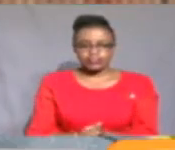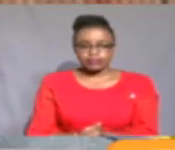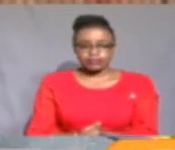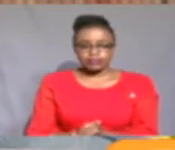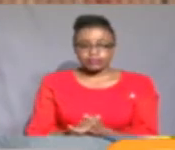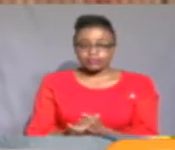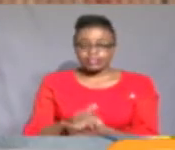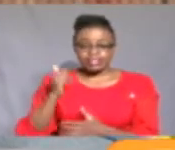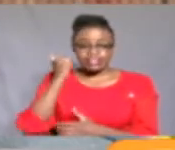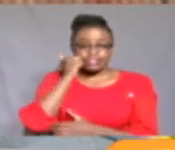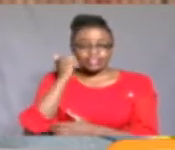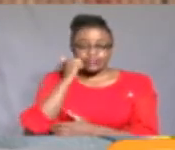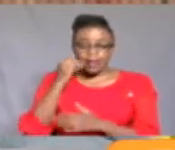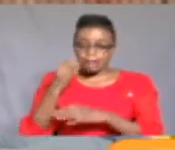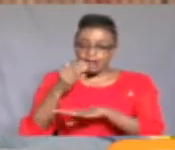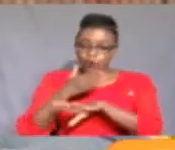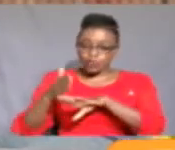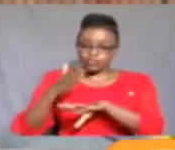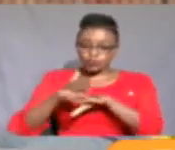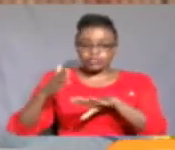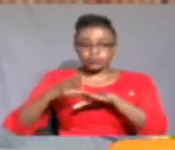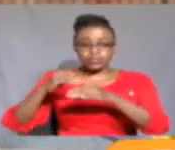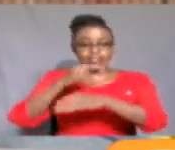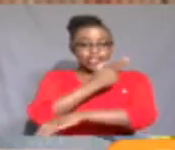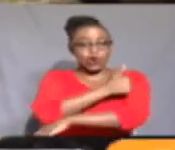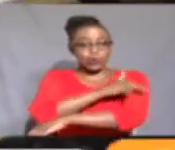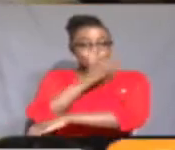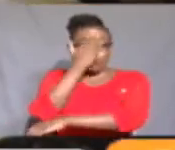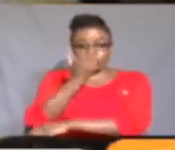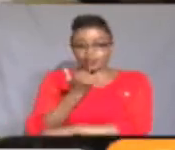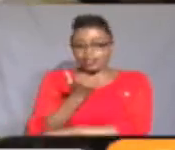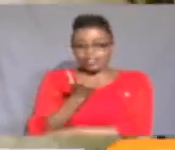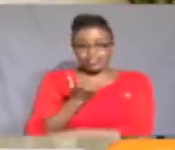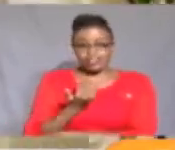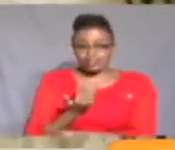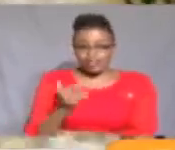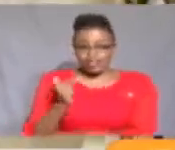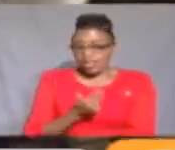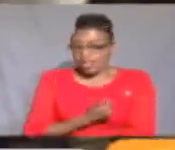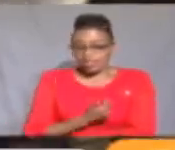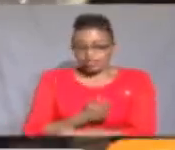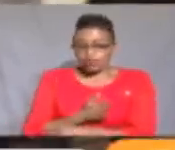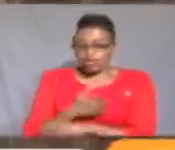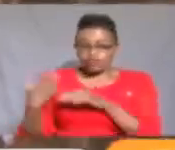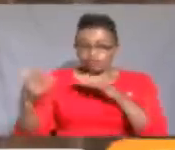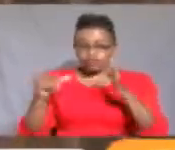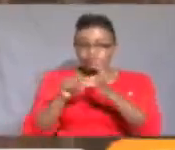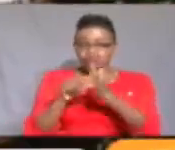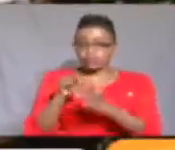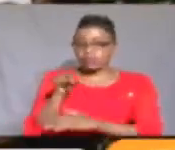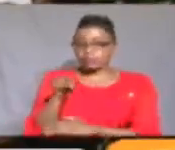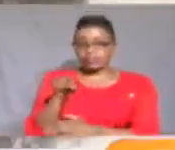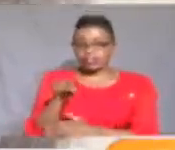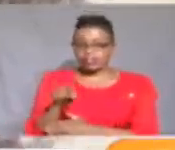The diseases, the money we are wasting in hospitals is just because we have caused the problem.